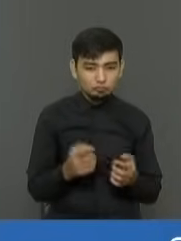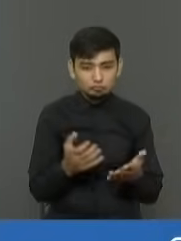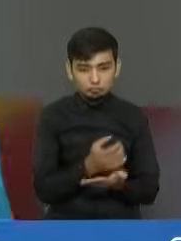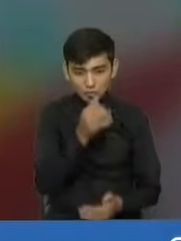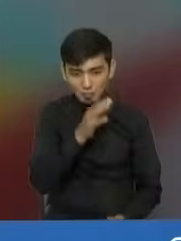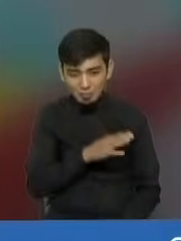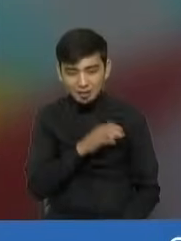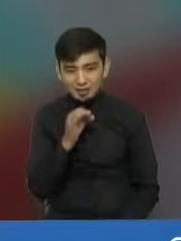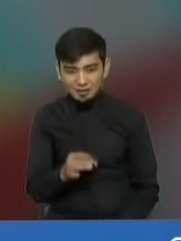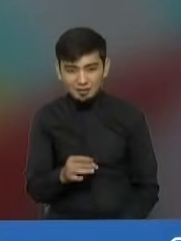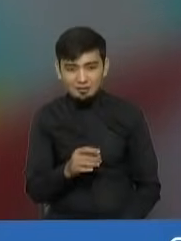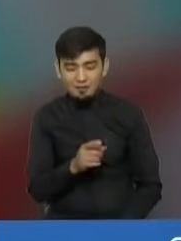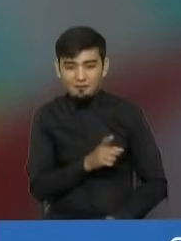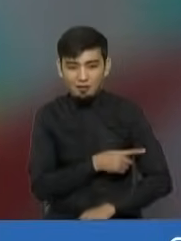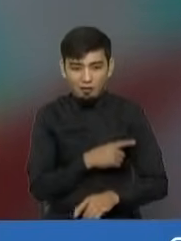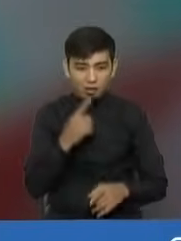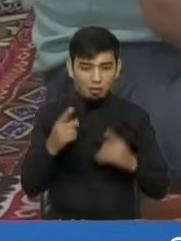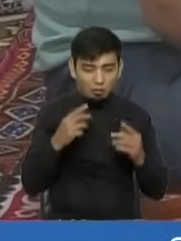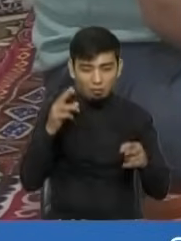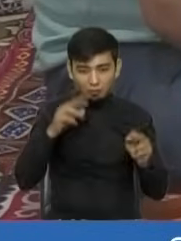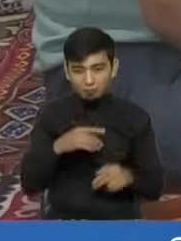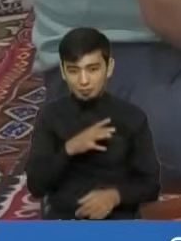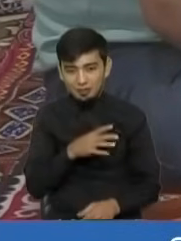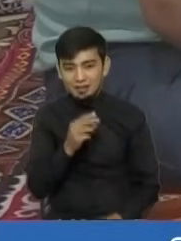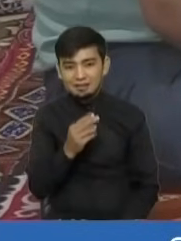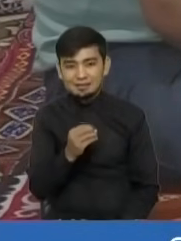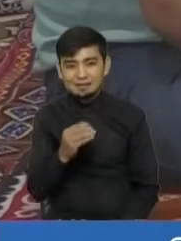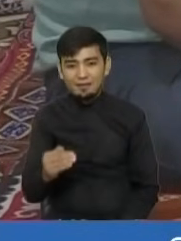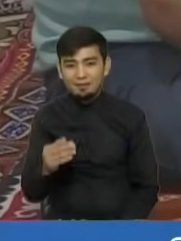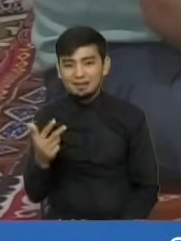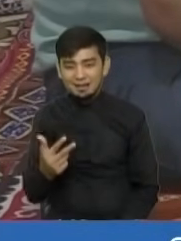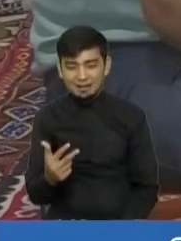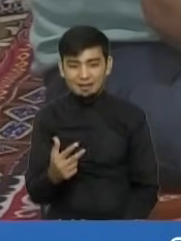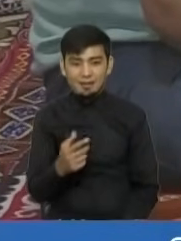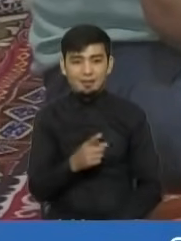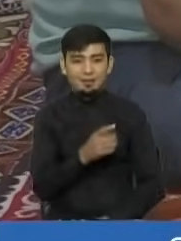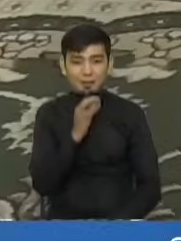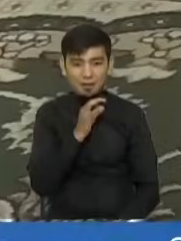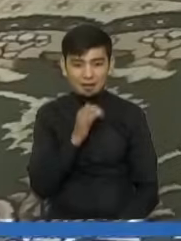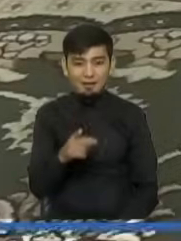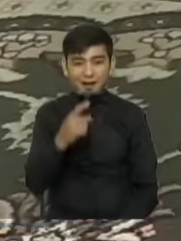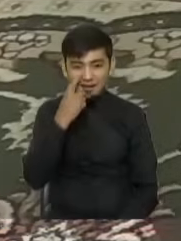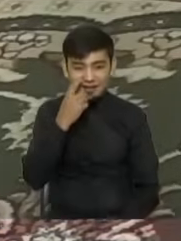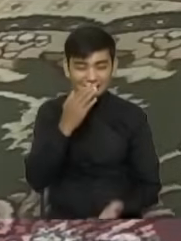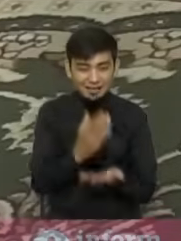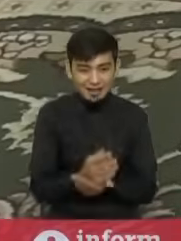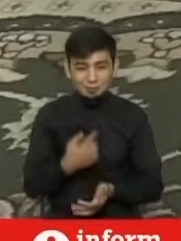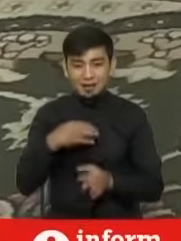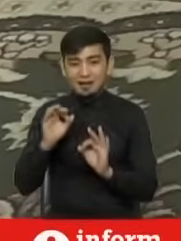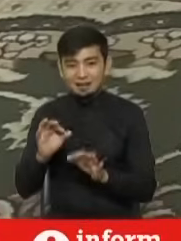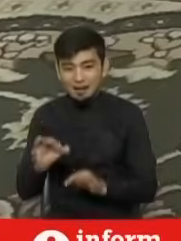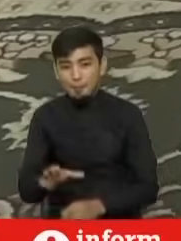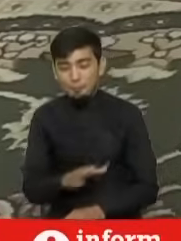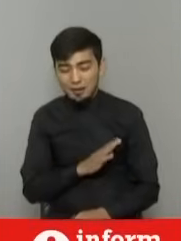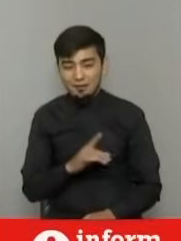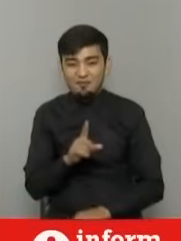меңгеруші сергелденге салынды дейді жақындары. Қызымның циф 3 дәрісіне аллергиясы бар деп қанша ескерсек те, дәрігерлер